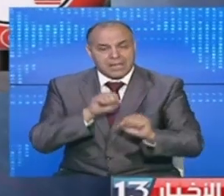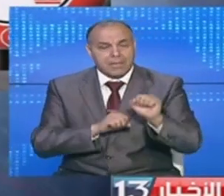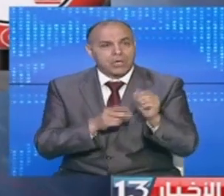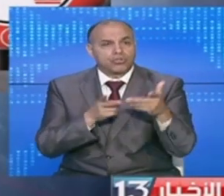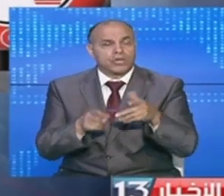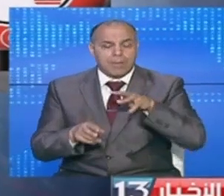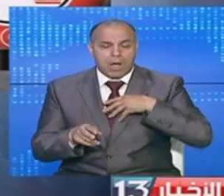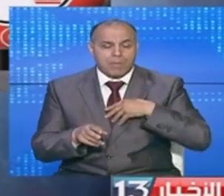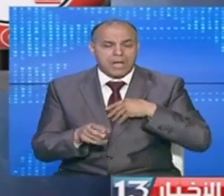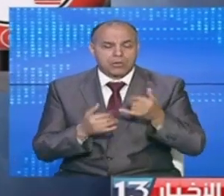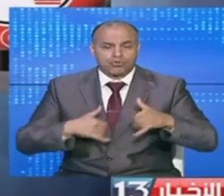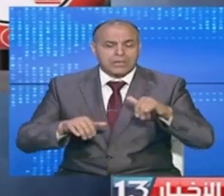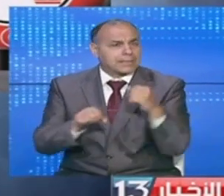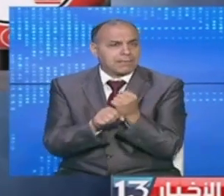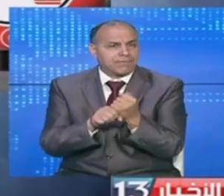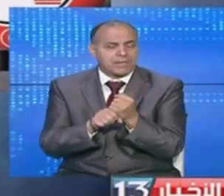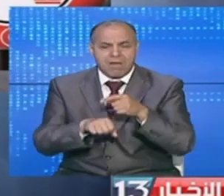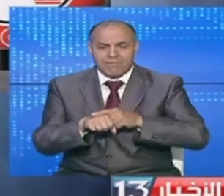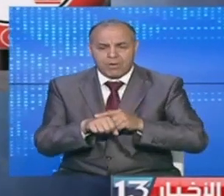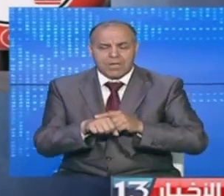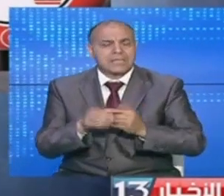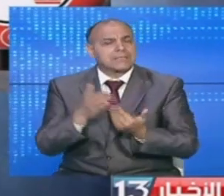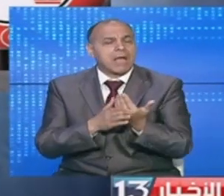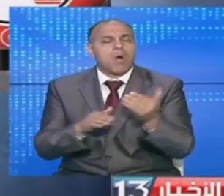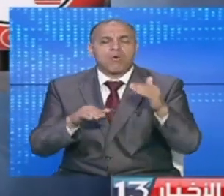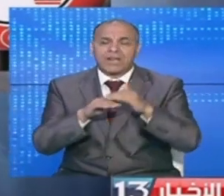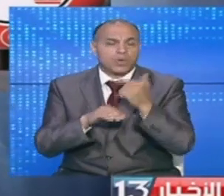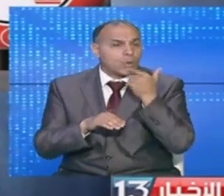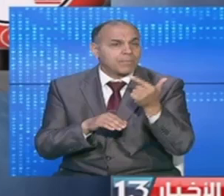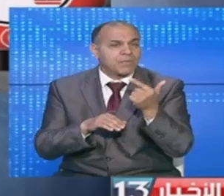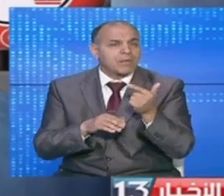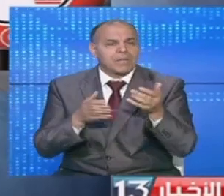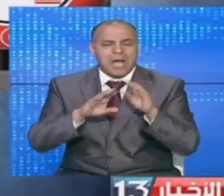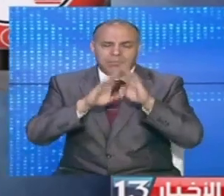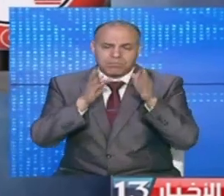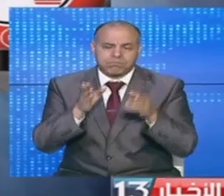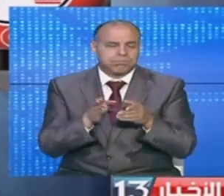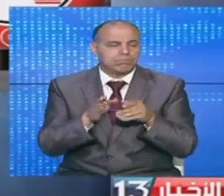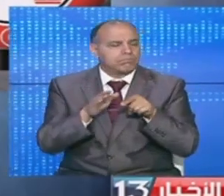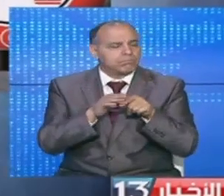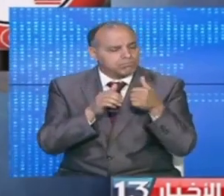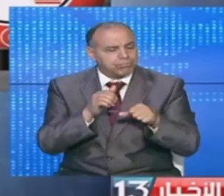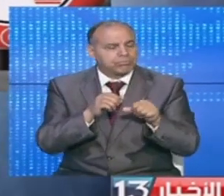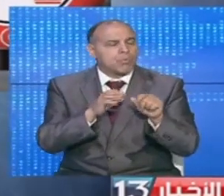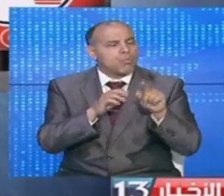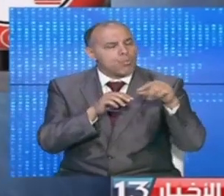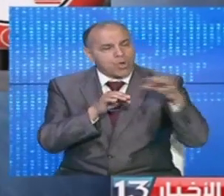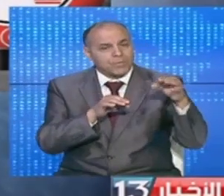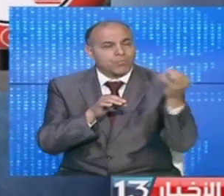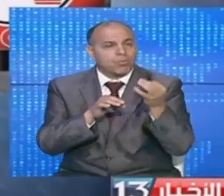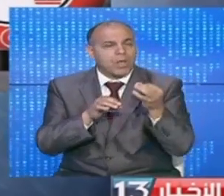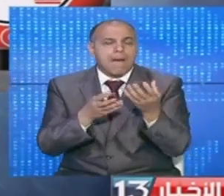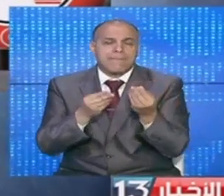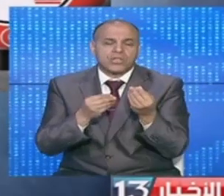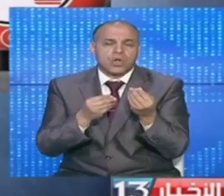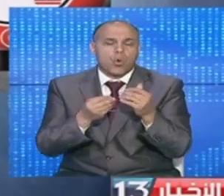حضور المحامين بالجلسات في الفترتين الأولى والثانية من الحجر الصحي الموجه حتى لا يتجاوز عدد